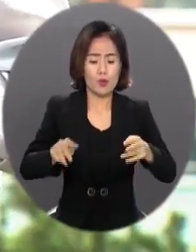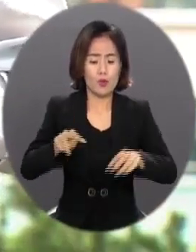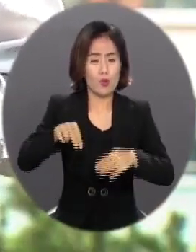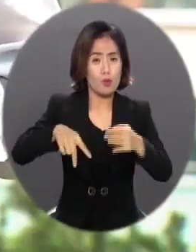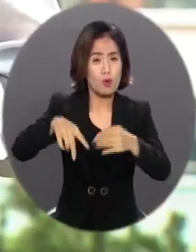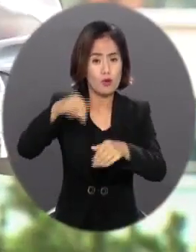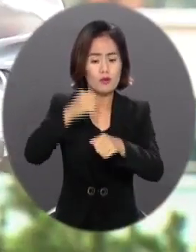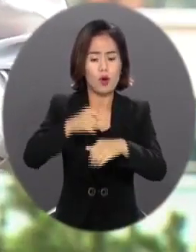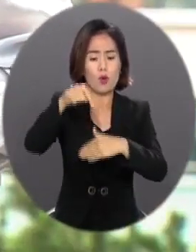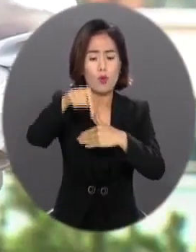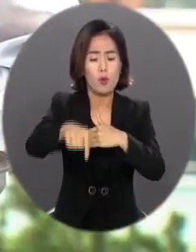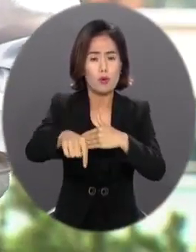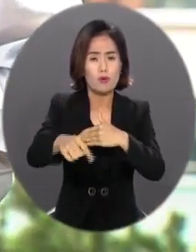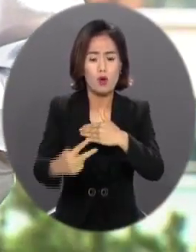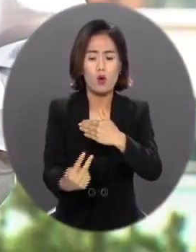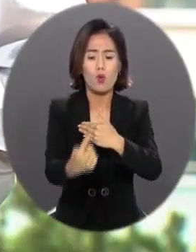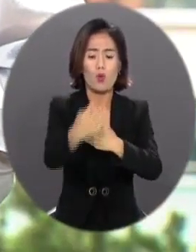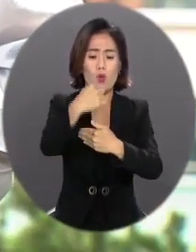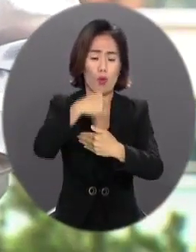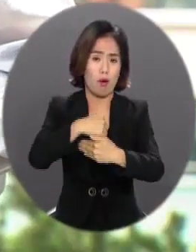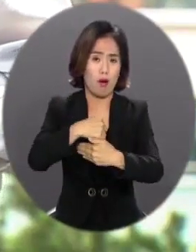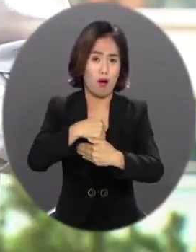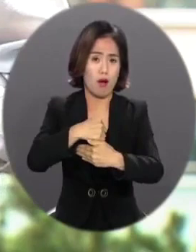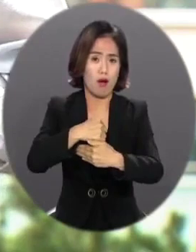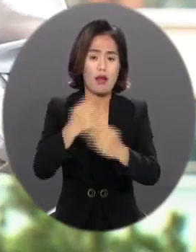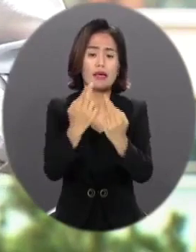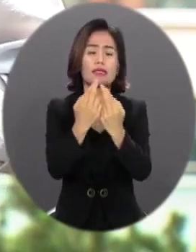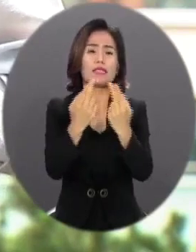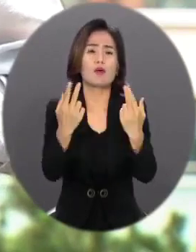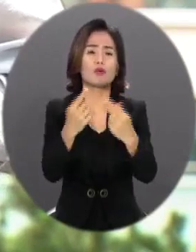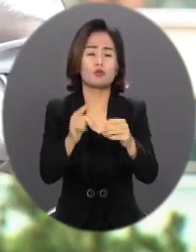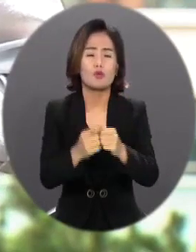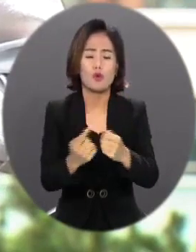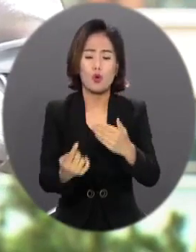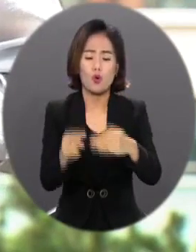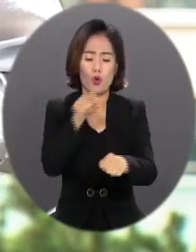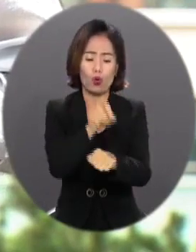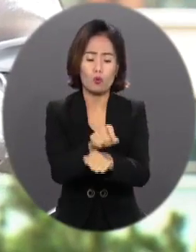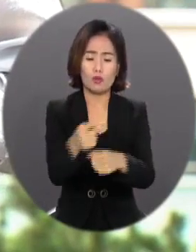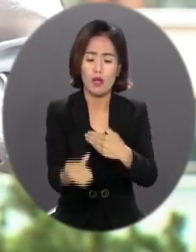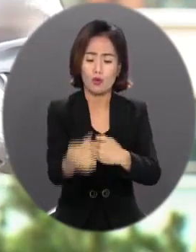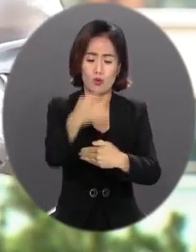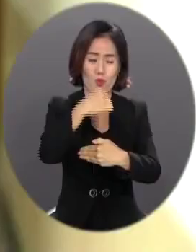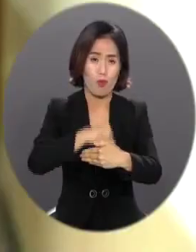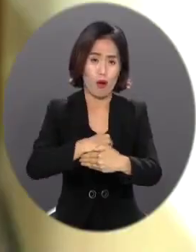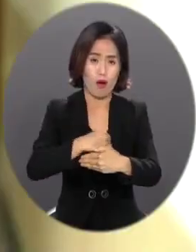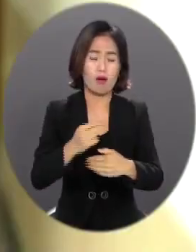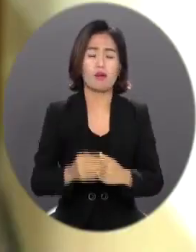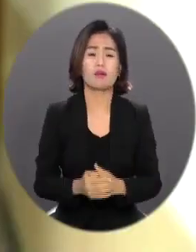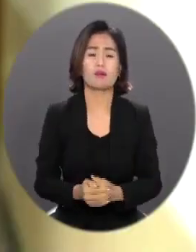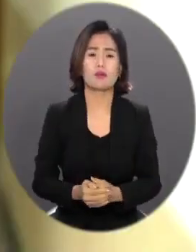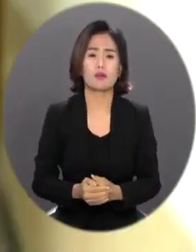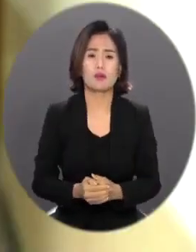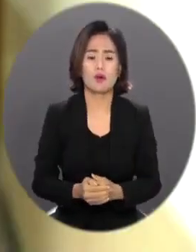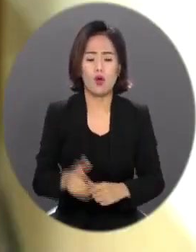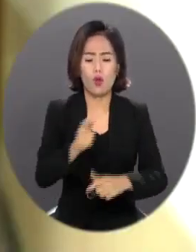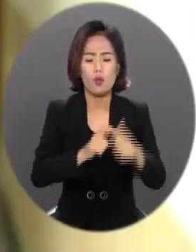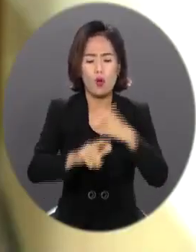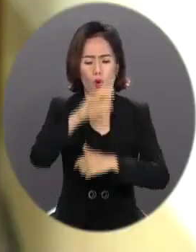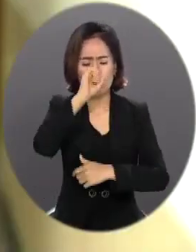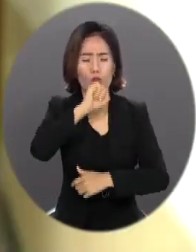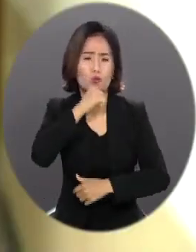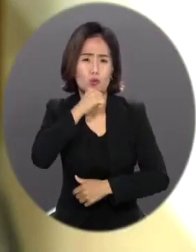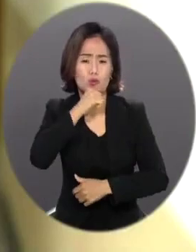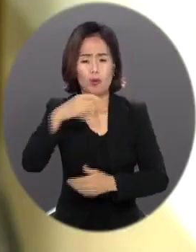외벽 난간을 이용해 교무실 쪽으로 이동했습니다. 그리고 창문을 통해 교무실 안으로 침입했습니다. 더 좋은 성적을